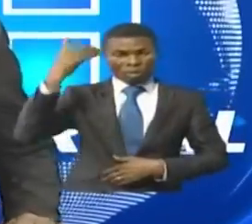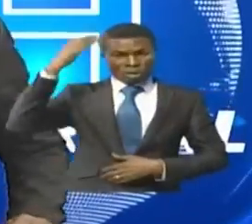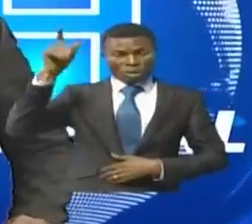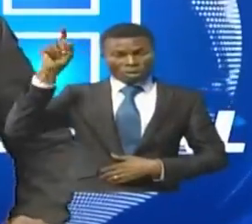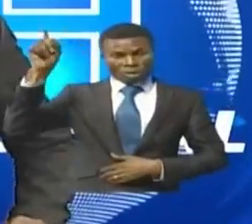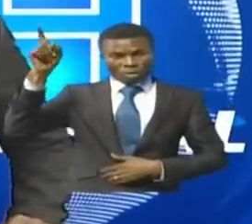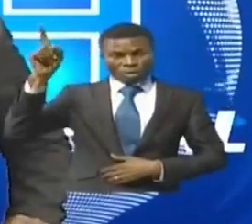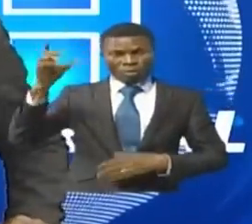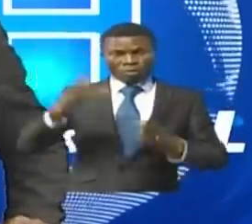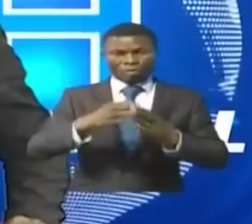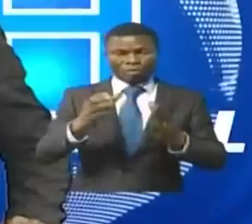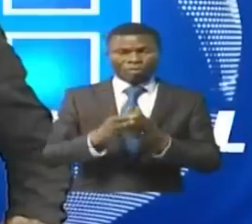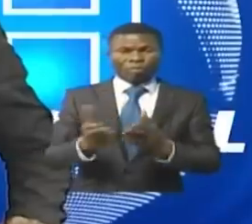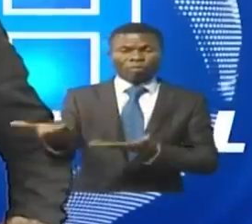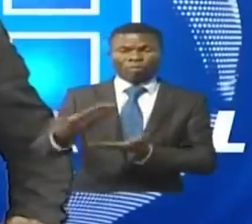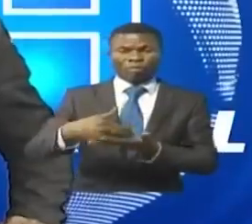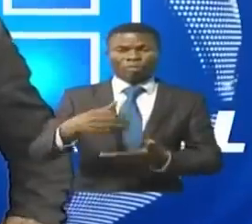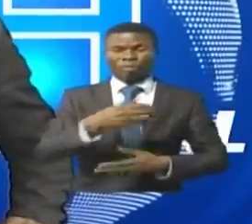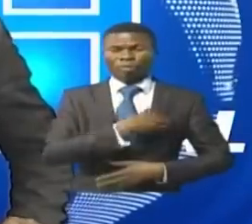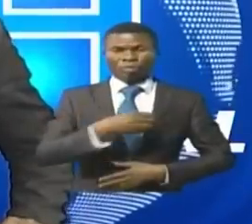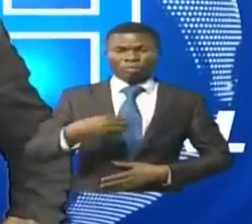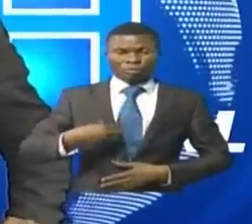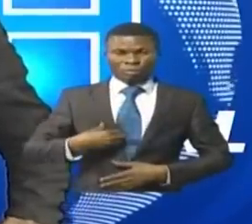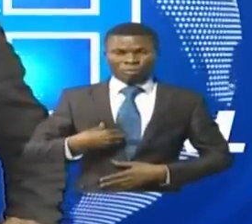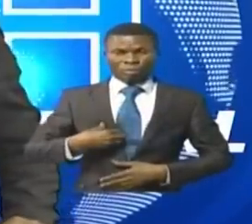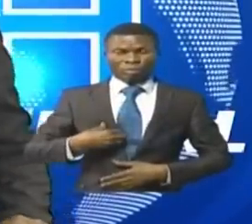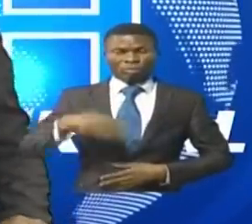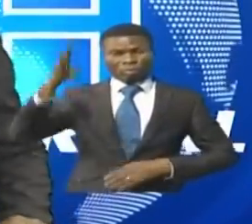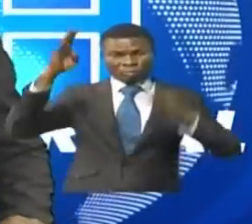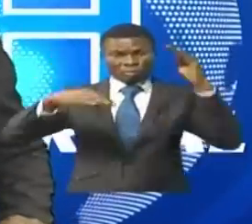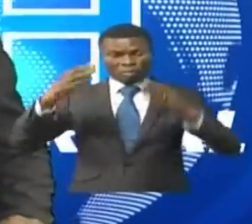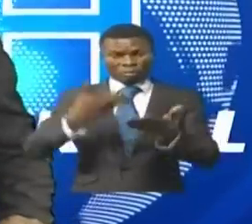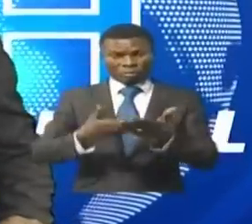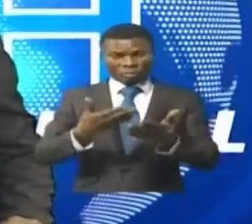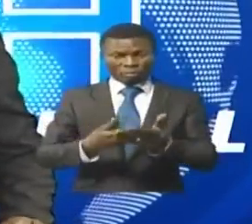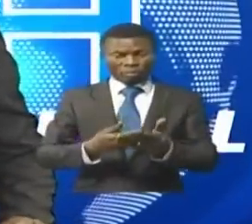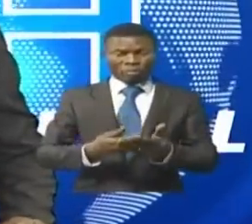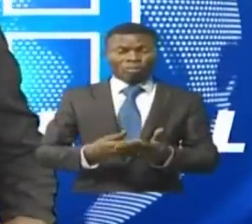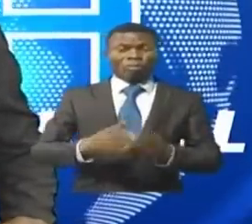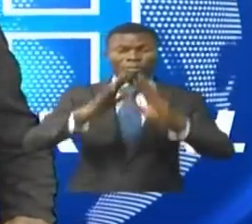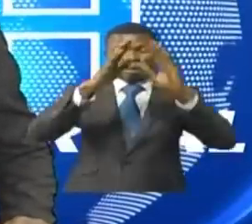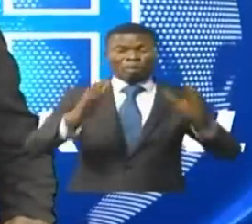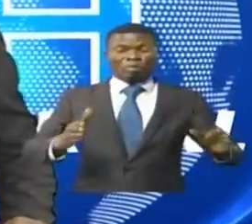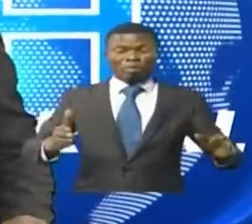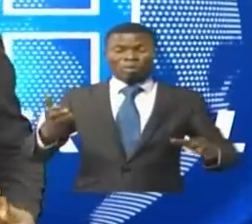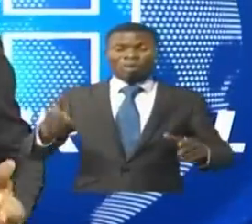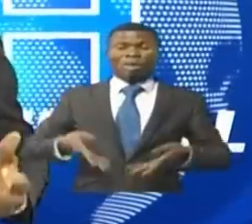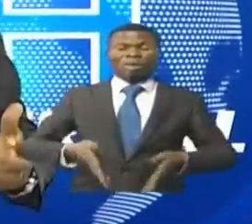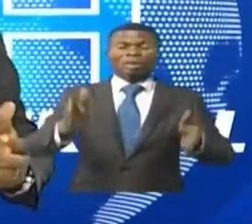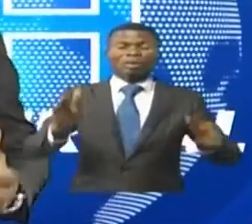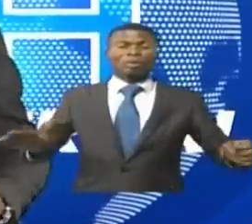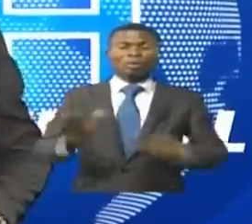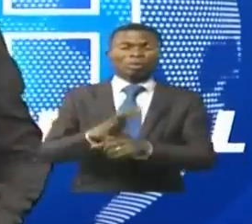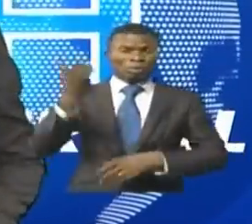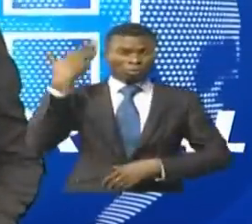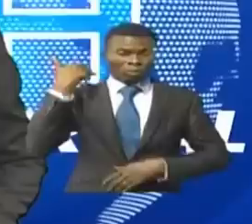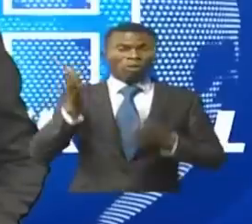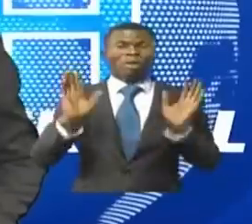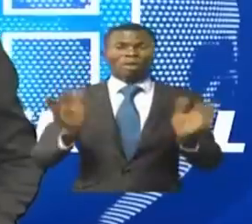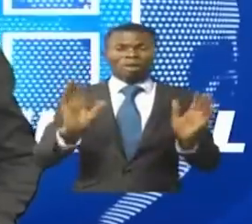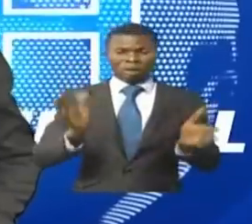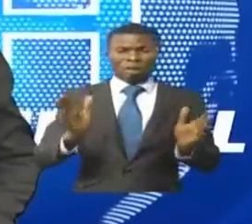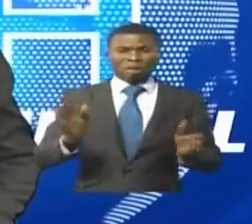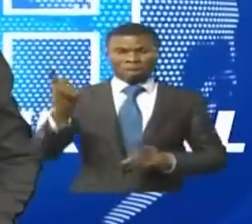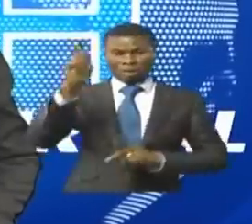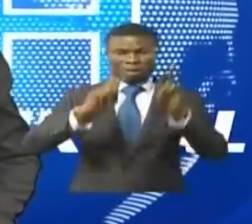avec les retours des dames, la pluie, les risques d'inondation sont plausibles et constituent donc un danger